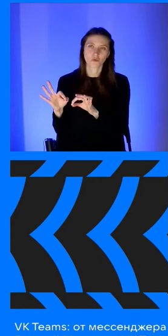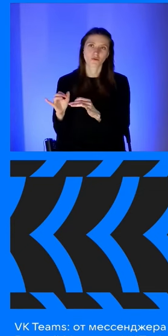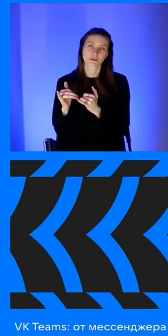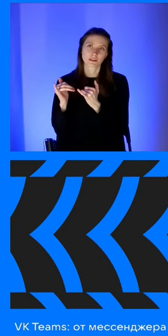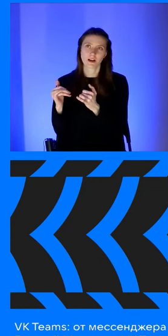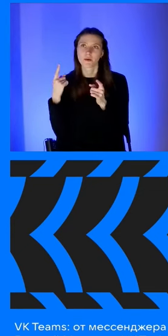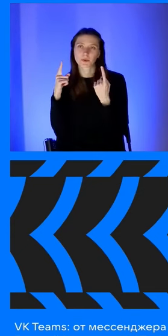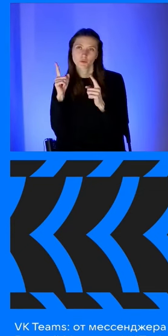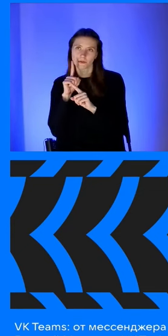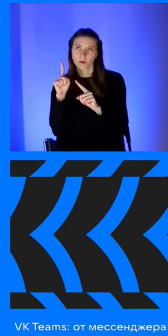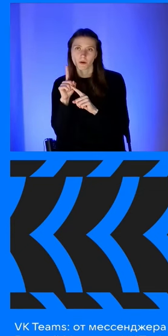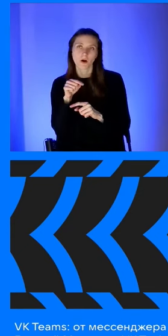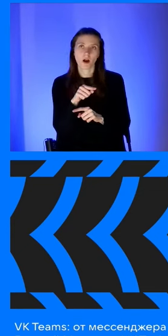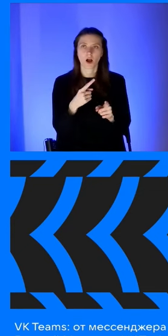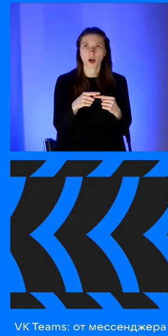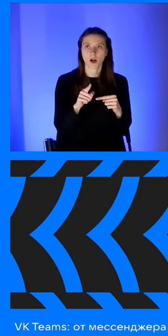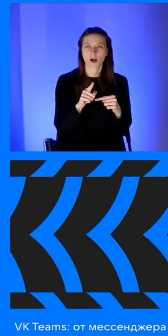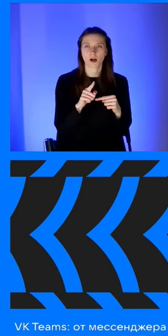сторону стабильности.